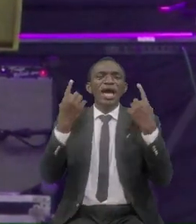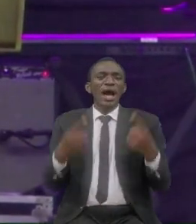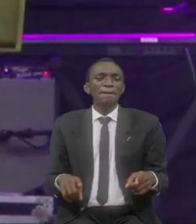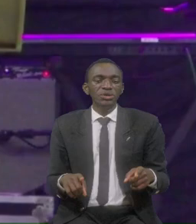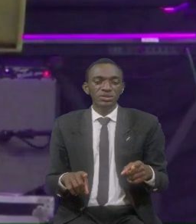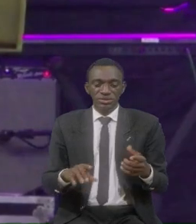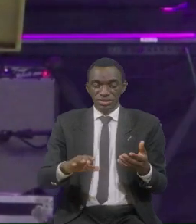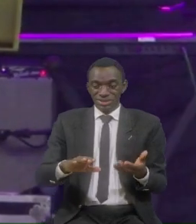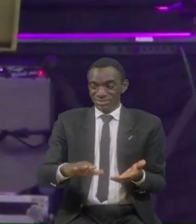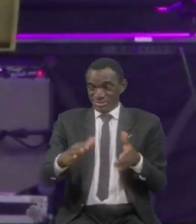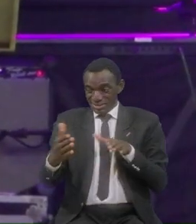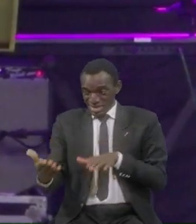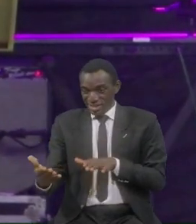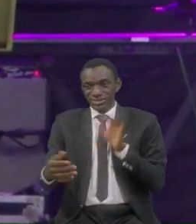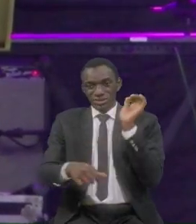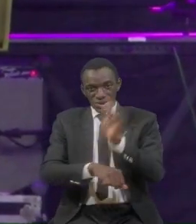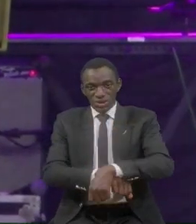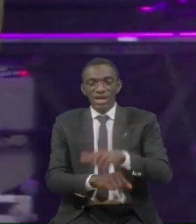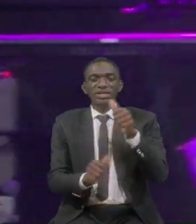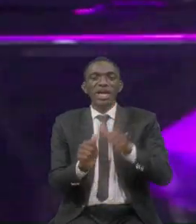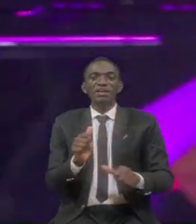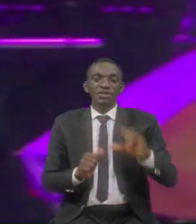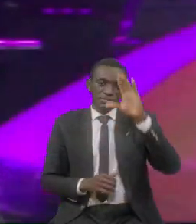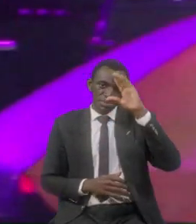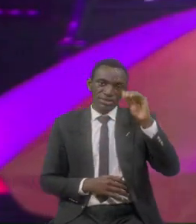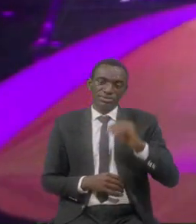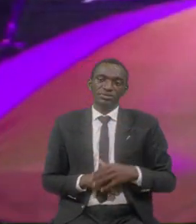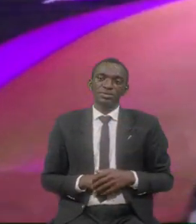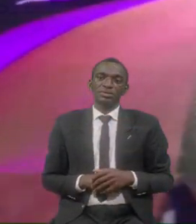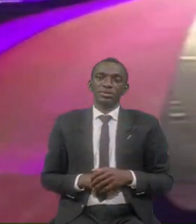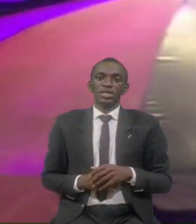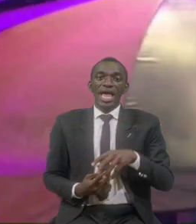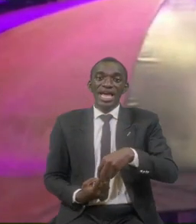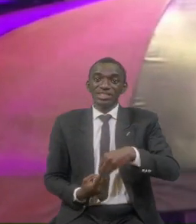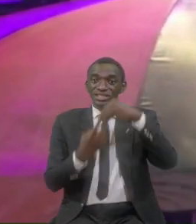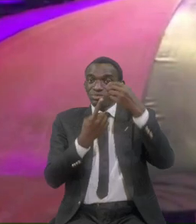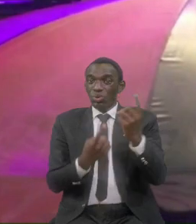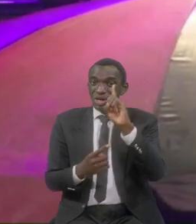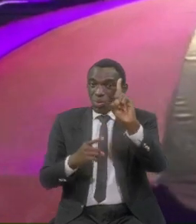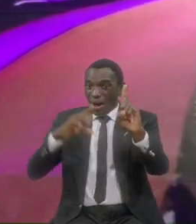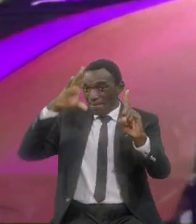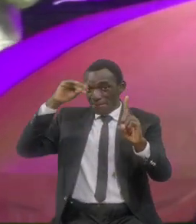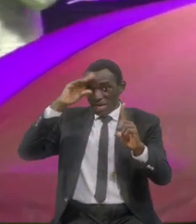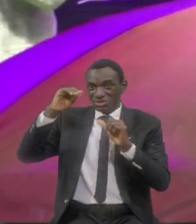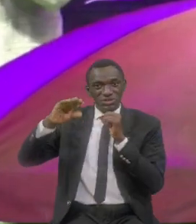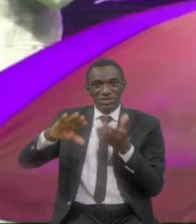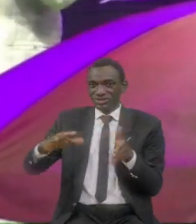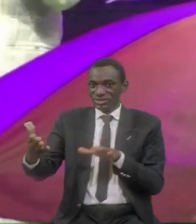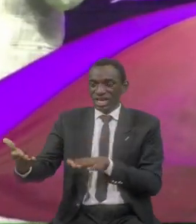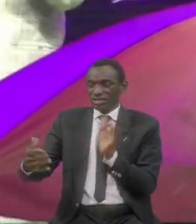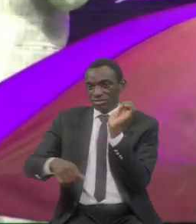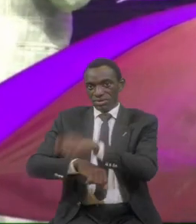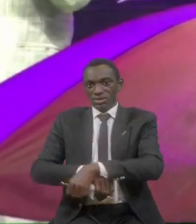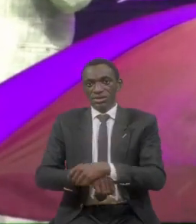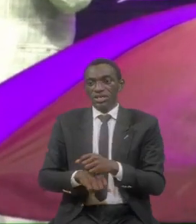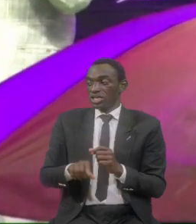Ang kini nagpinalaugon sa satanan. Except one man. Gawas lamang sa isa ka tao. He died for